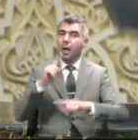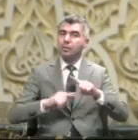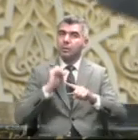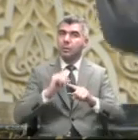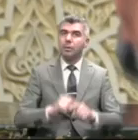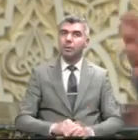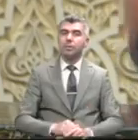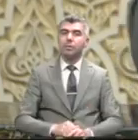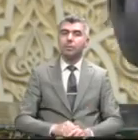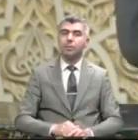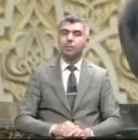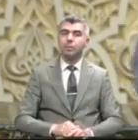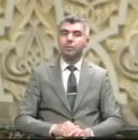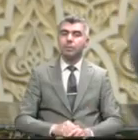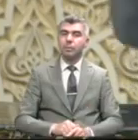تتجاوزتي